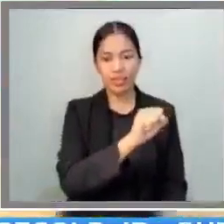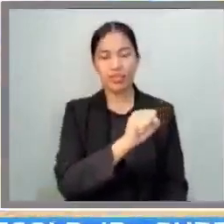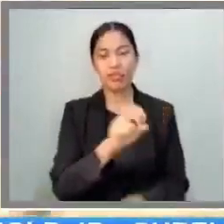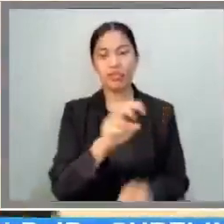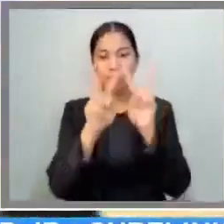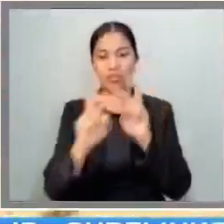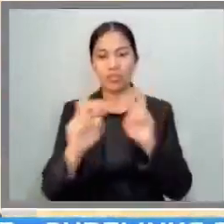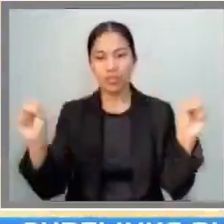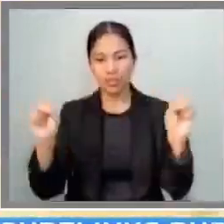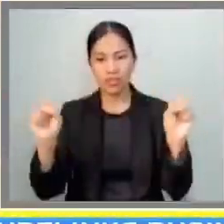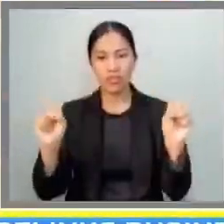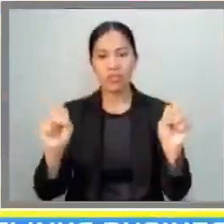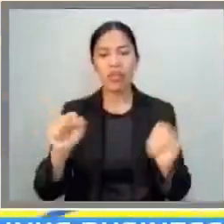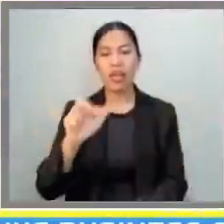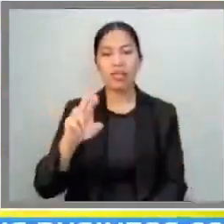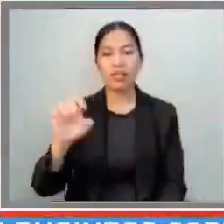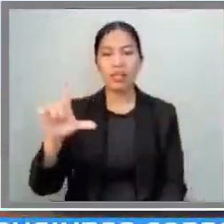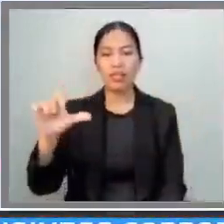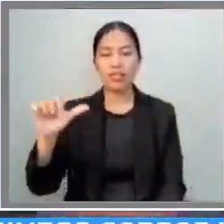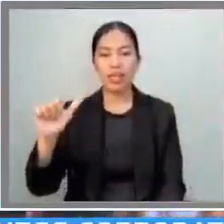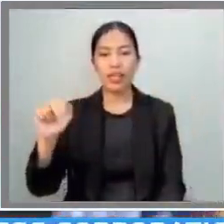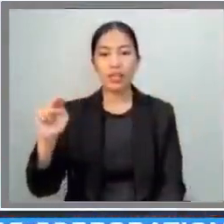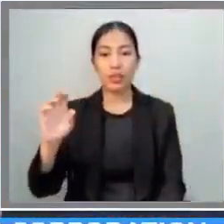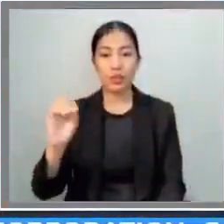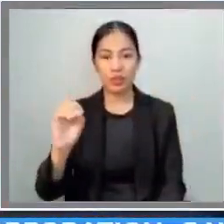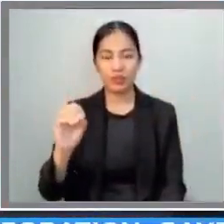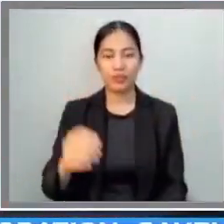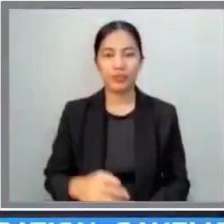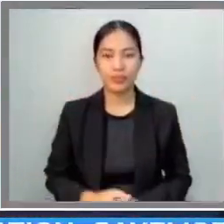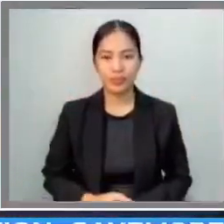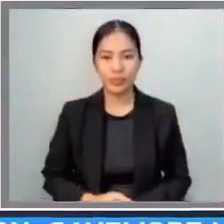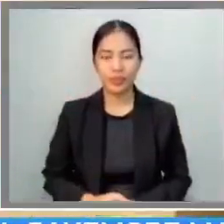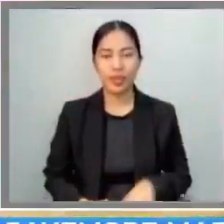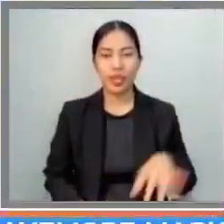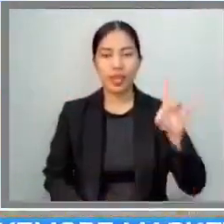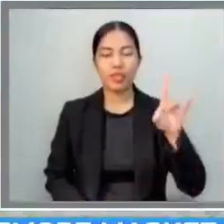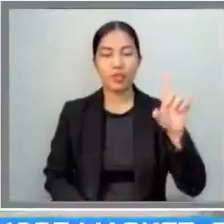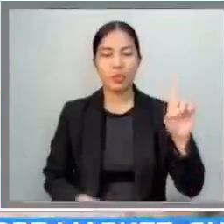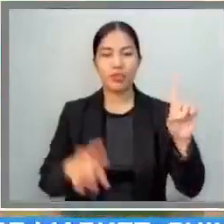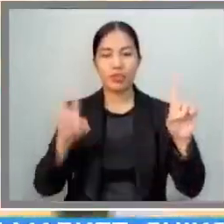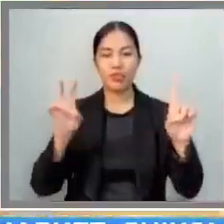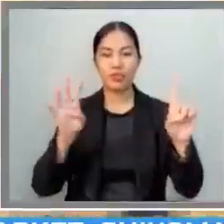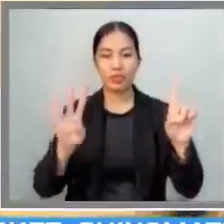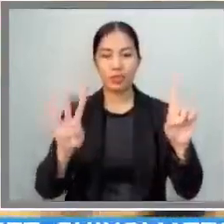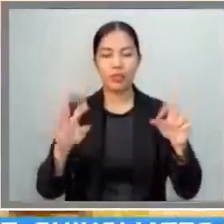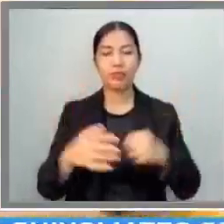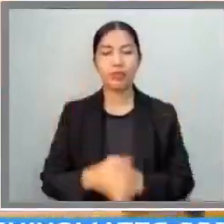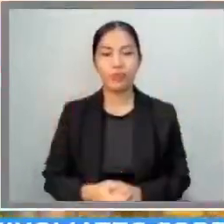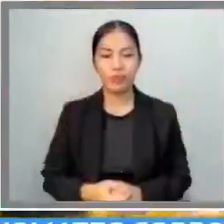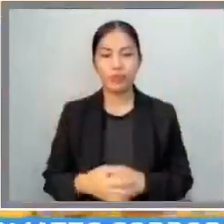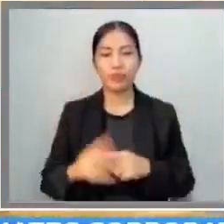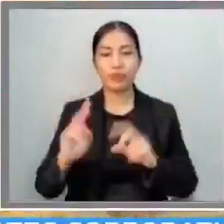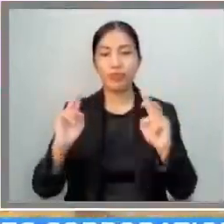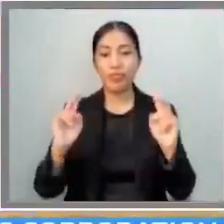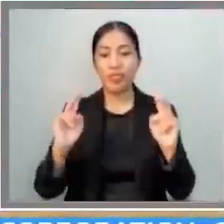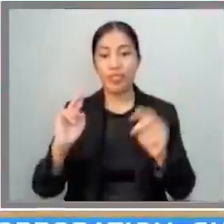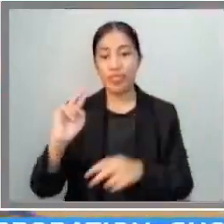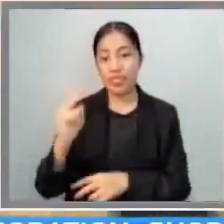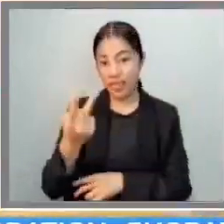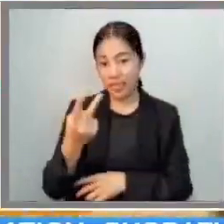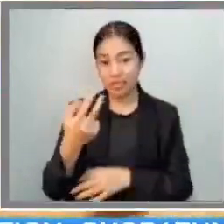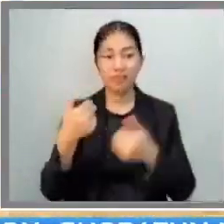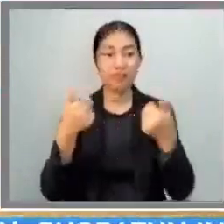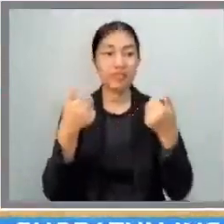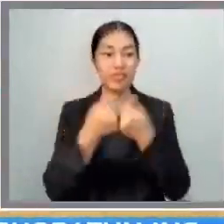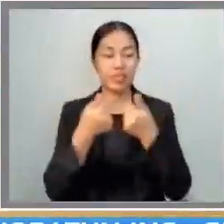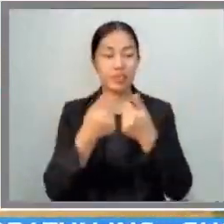score 81-74. Sa Game 2 naman, nagtapat ang Binild Blazers at JRU Heavy Bombers.